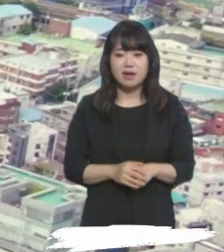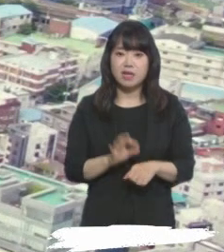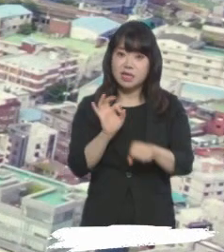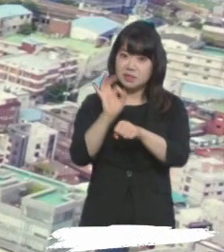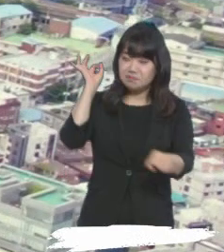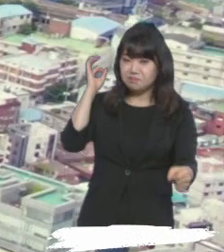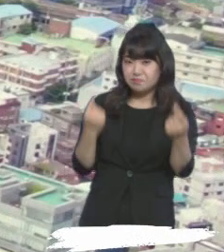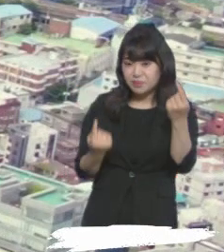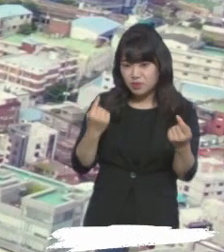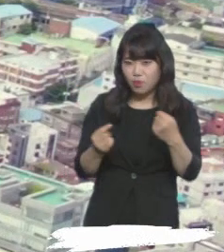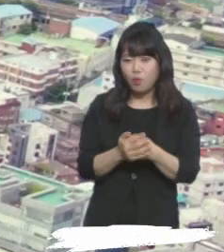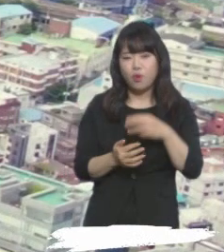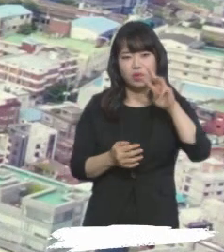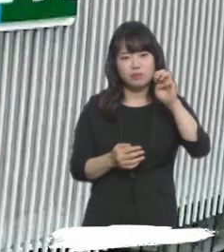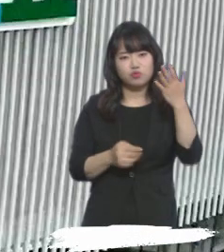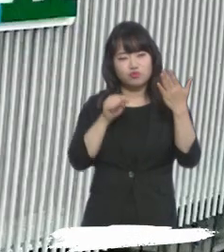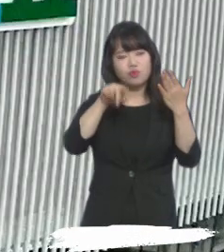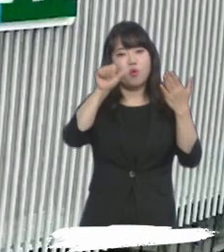전 대비